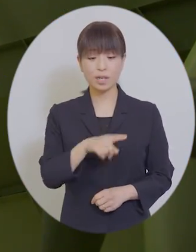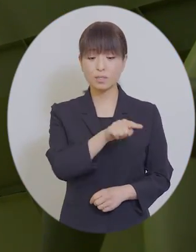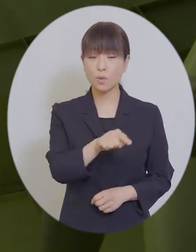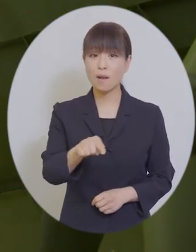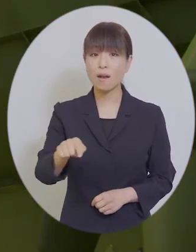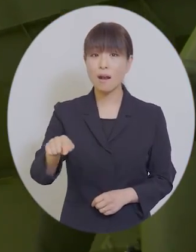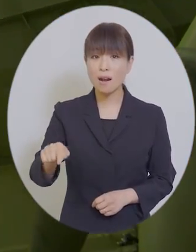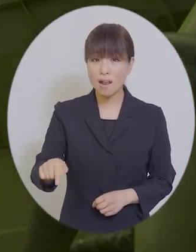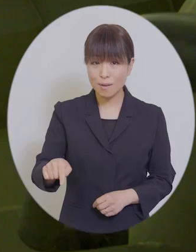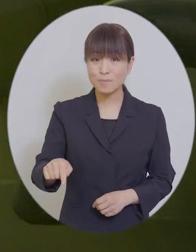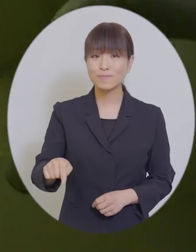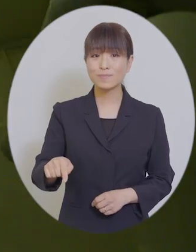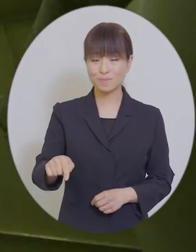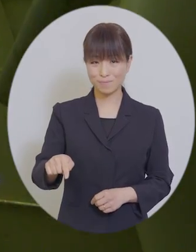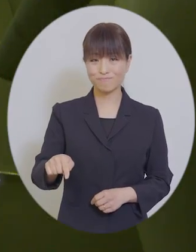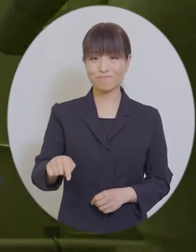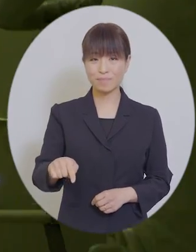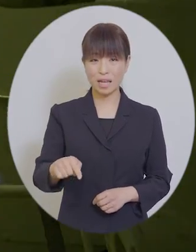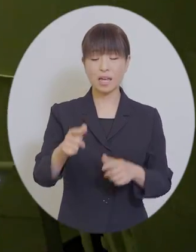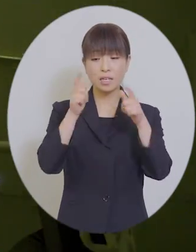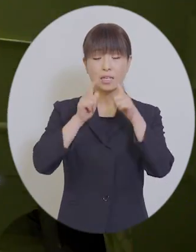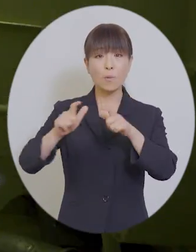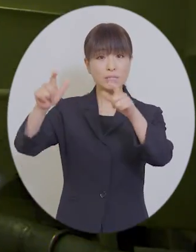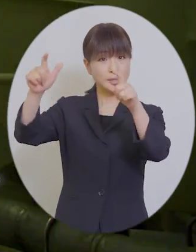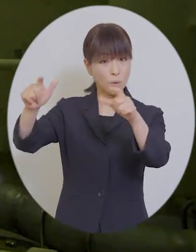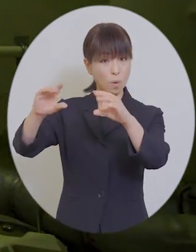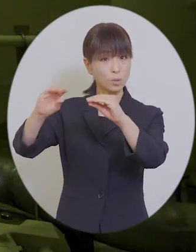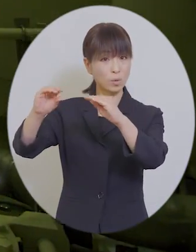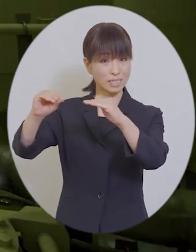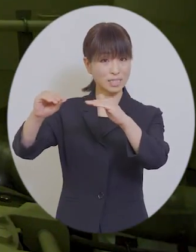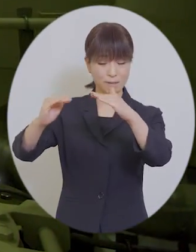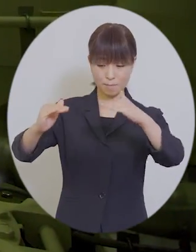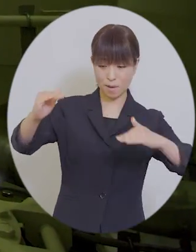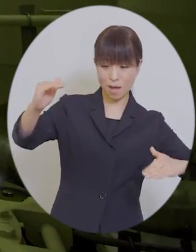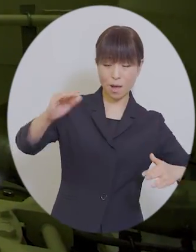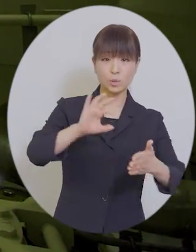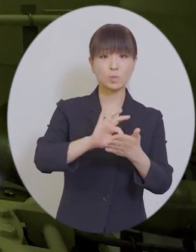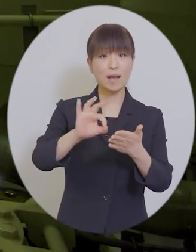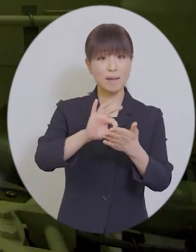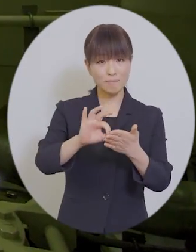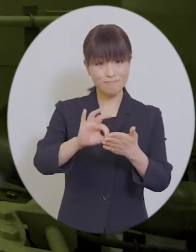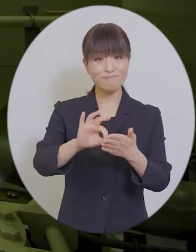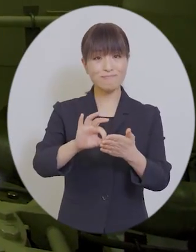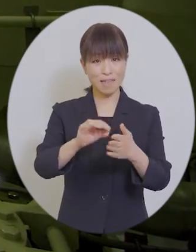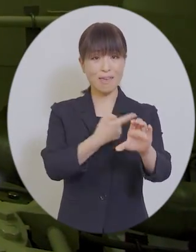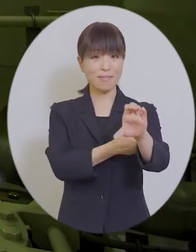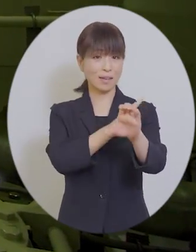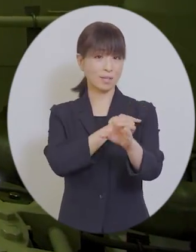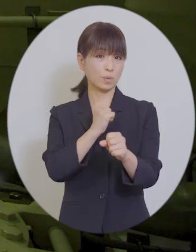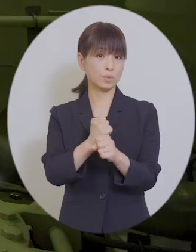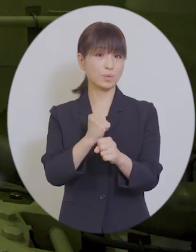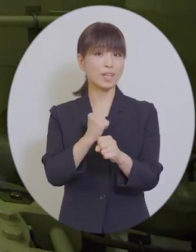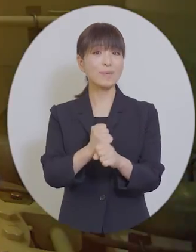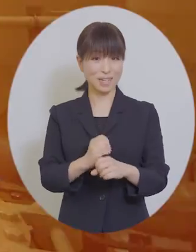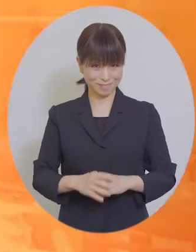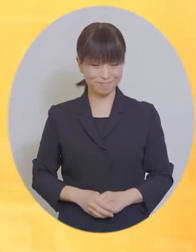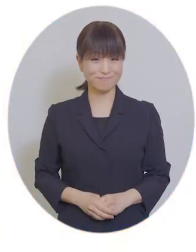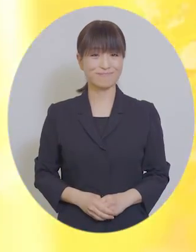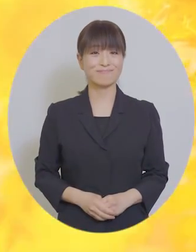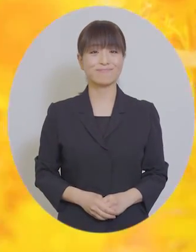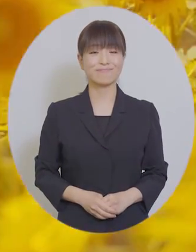これらの水力発電所は猪苗代湖との落差を利用し発電を行っています。